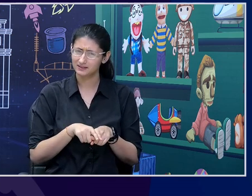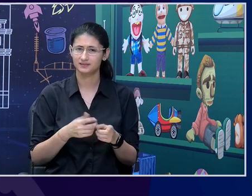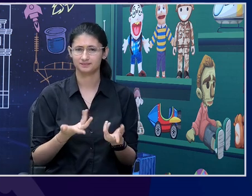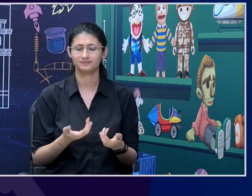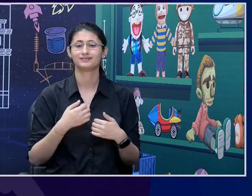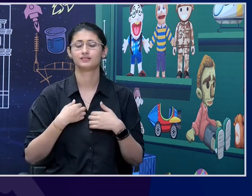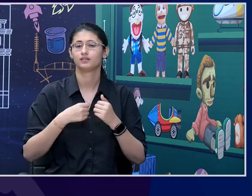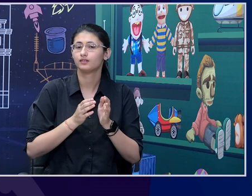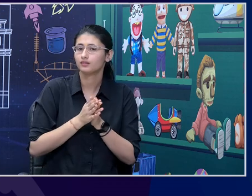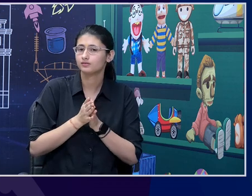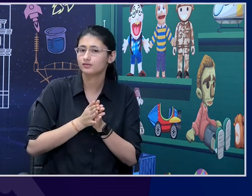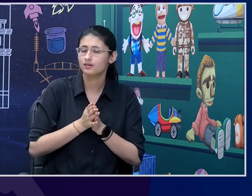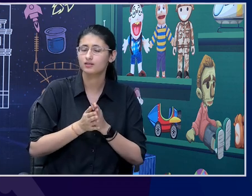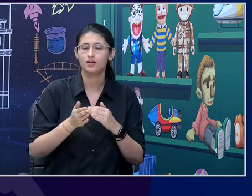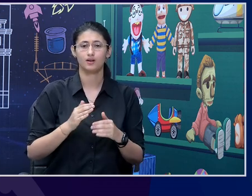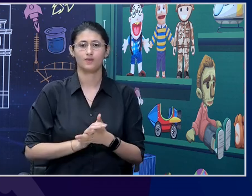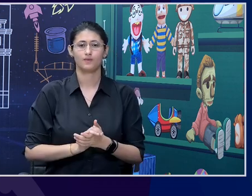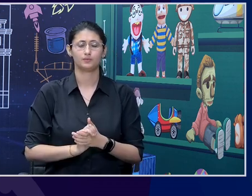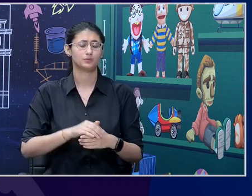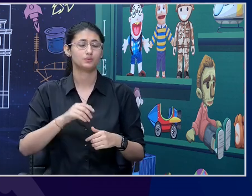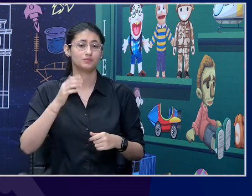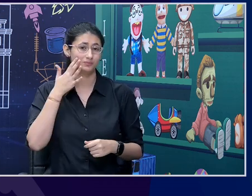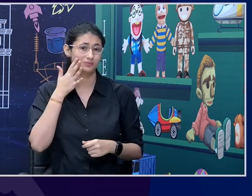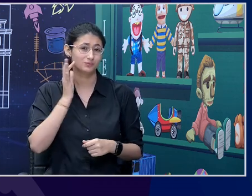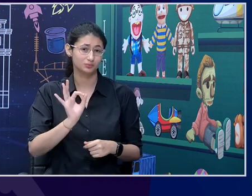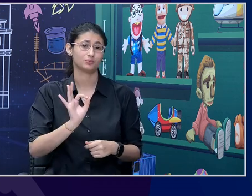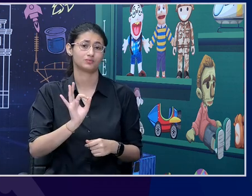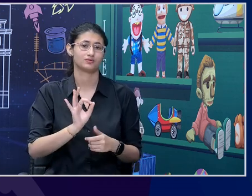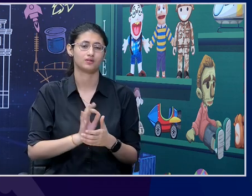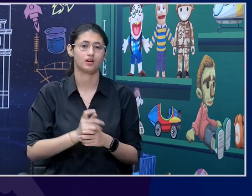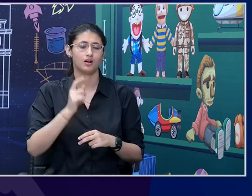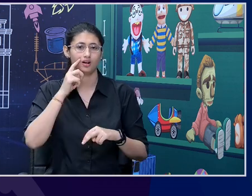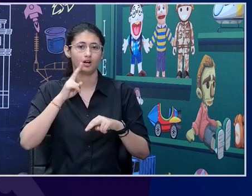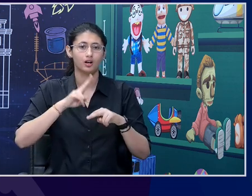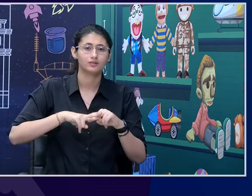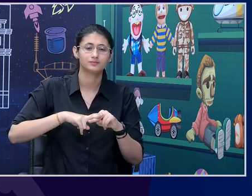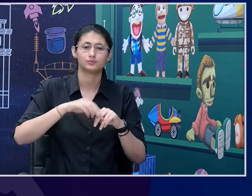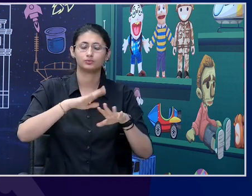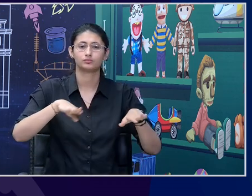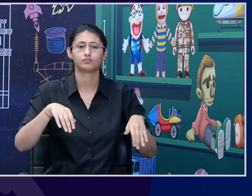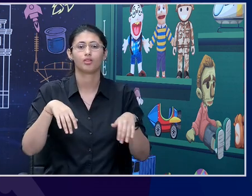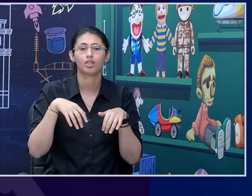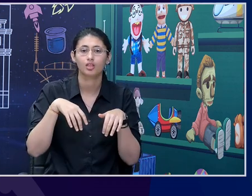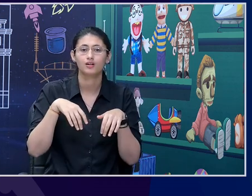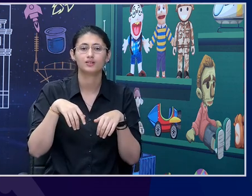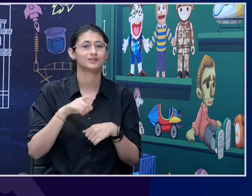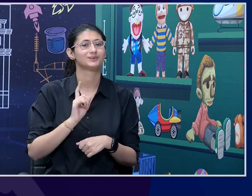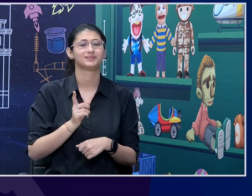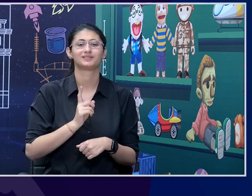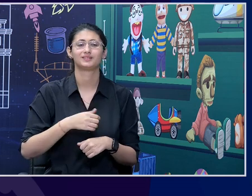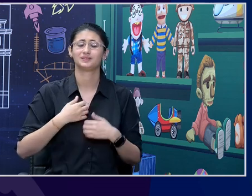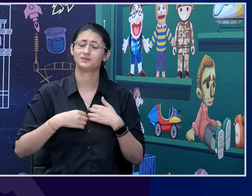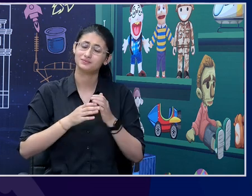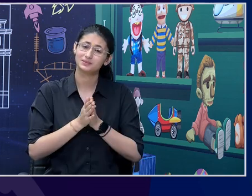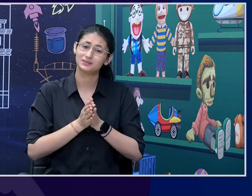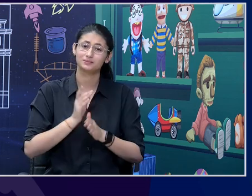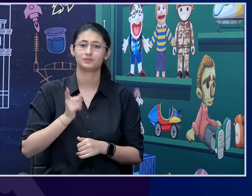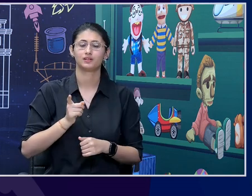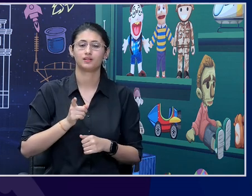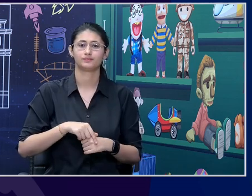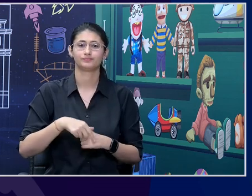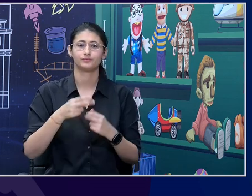कक्षा एक के बच्चे हैं उनका अटेंशन स्पैन कम होता है हो सकता है कहानी सुनते-सुनते वह थोड़ा बोर हो जाए या उनका